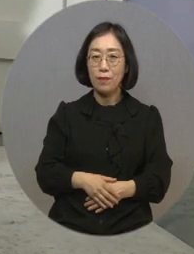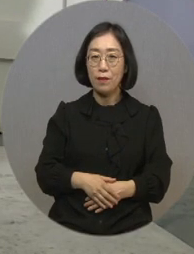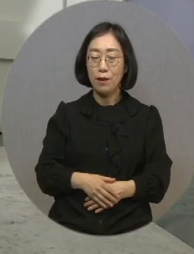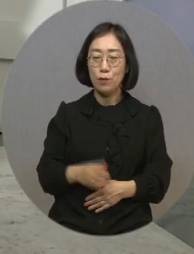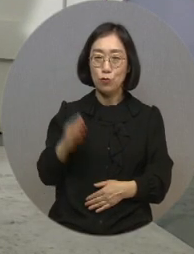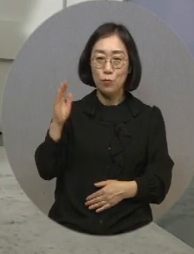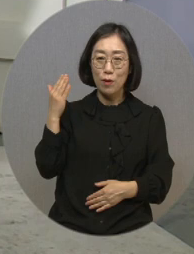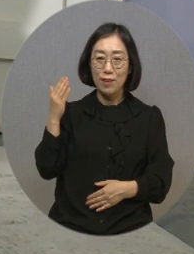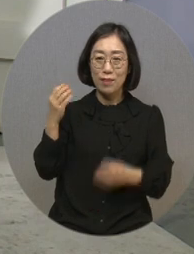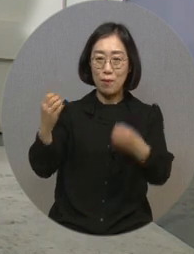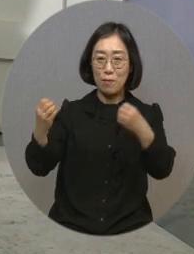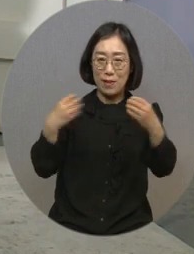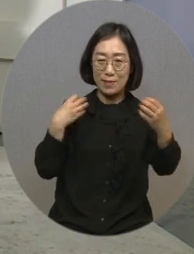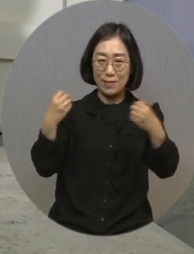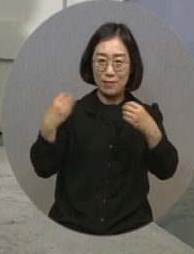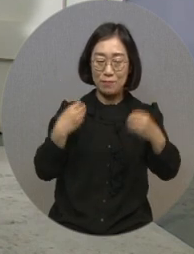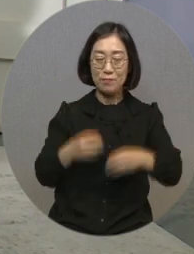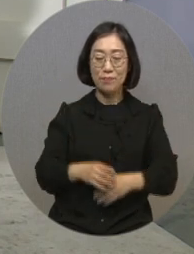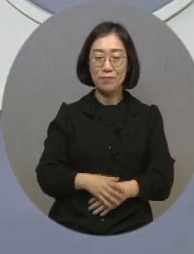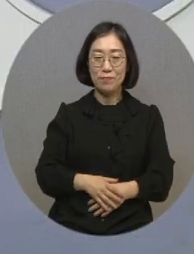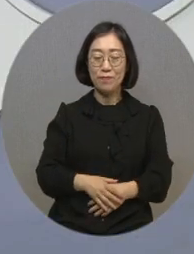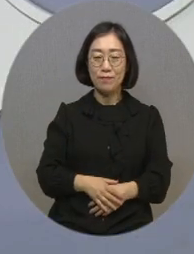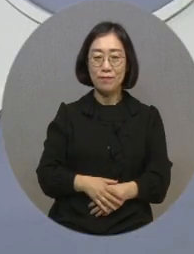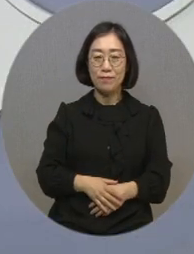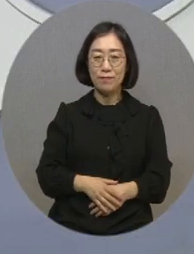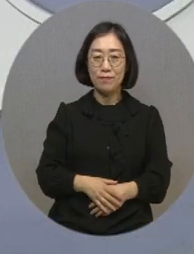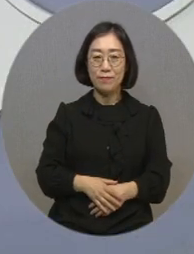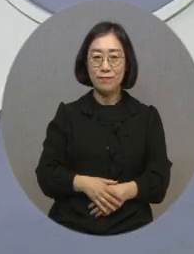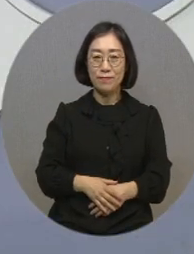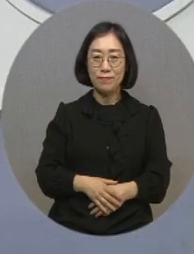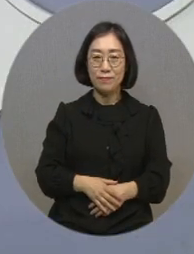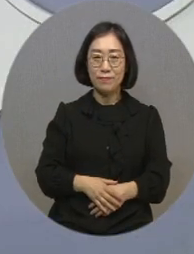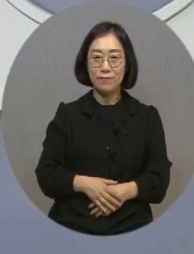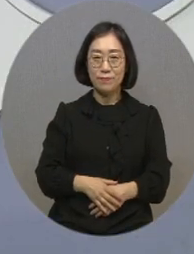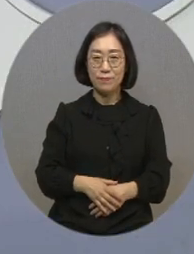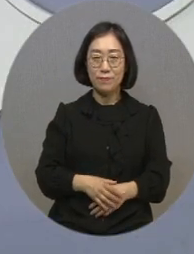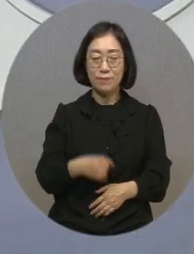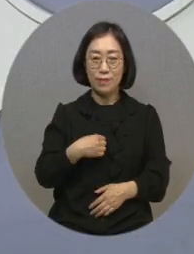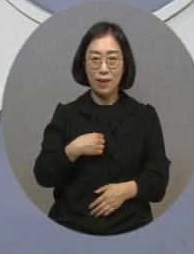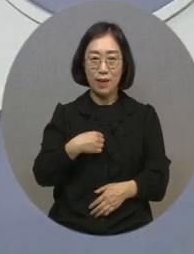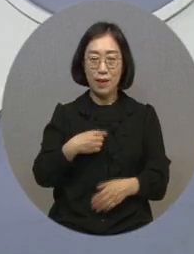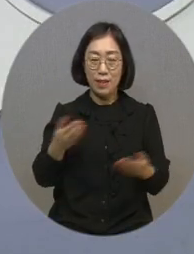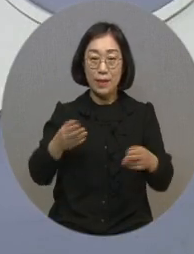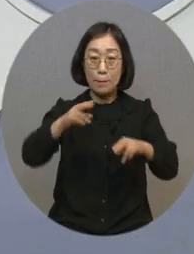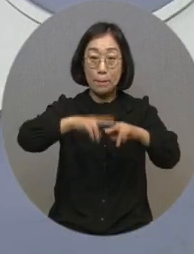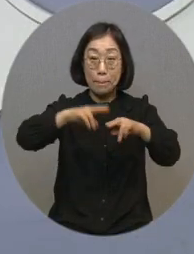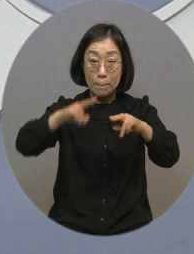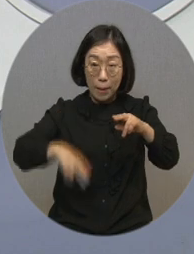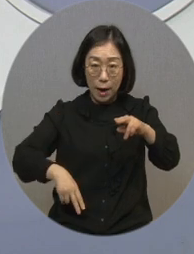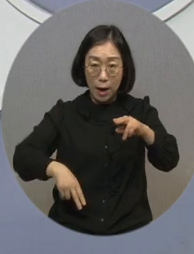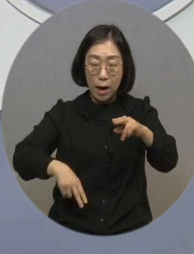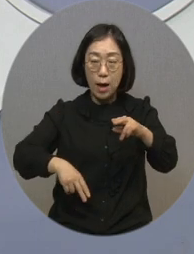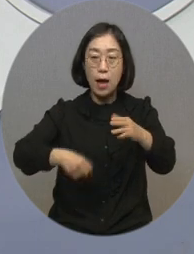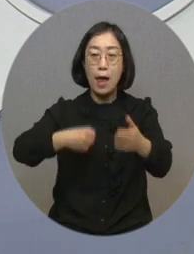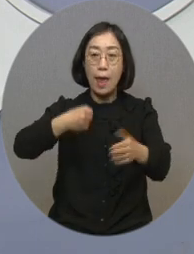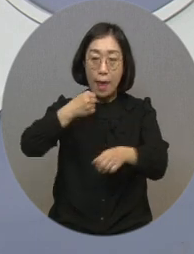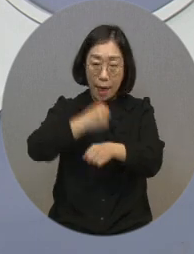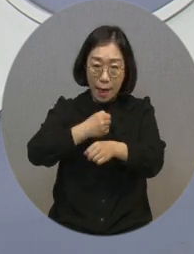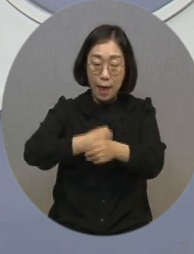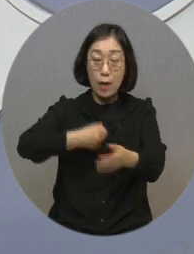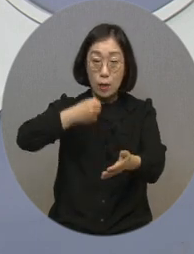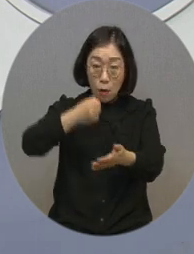그런 말씀을 많이 해주셨고 이제 그렇게 제가 이제 그 퇴직을 결심한다는 의사를 표출했을